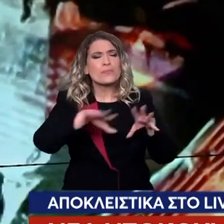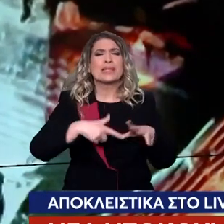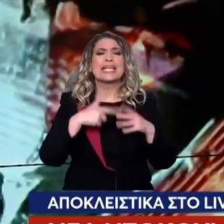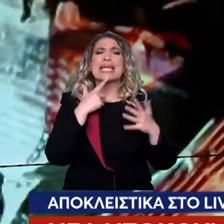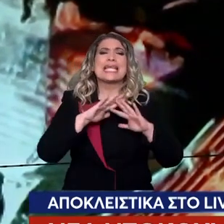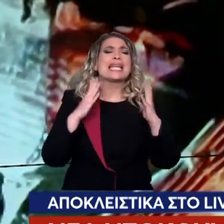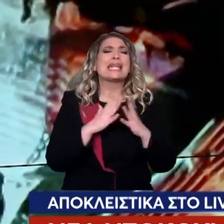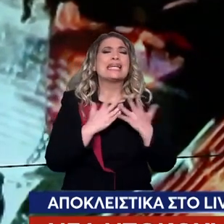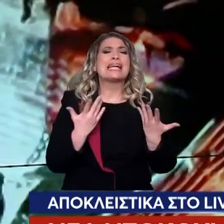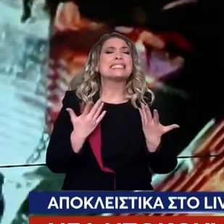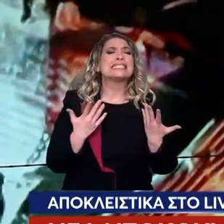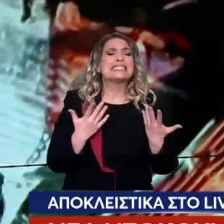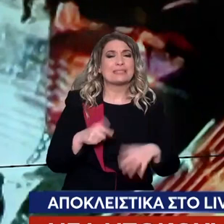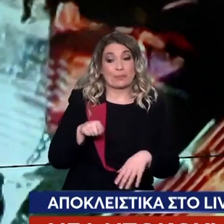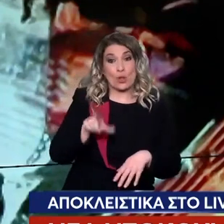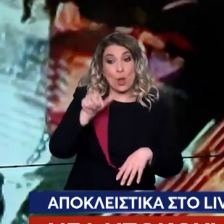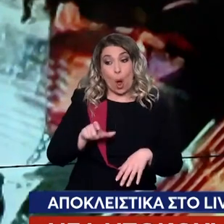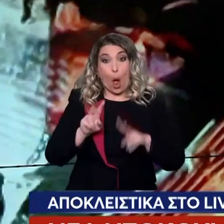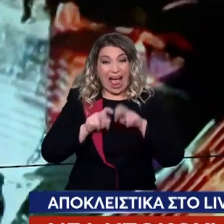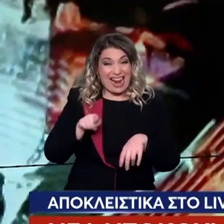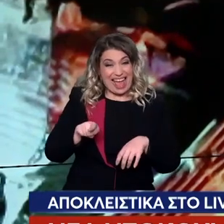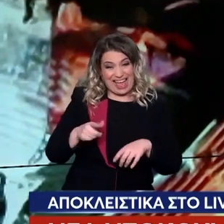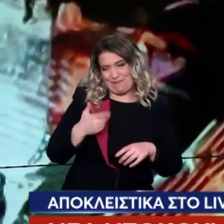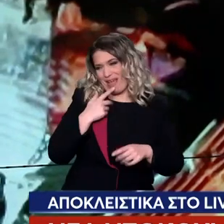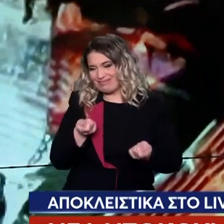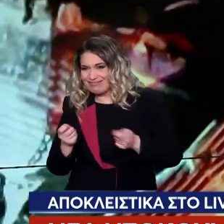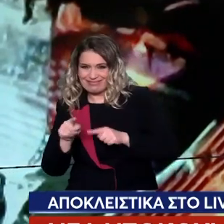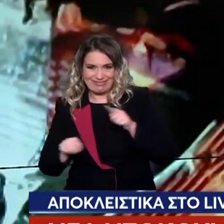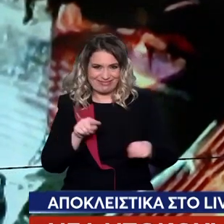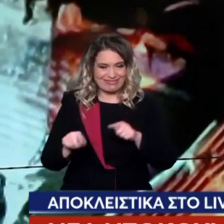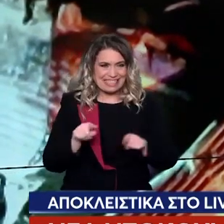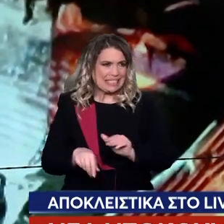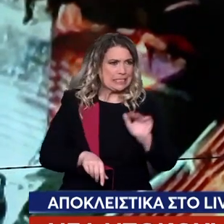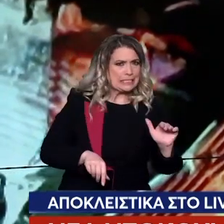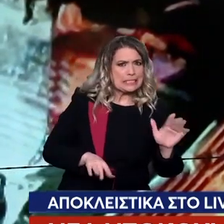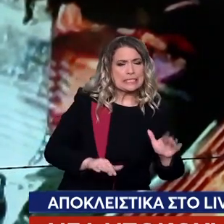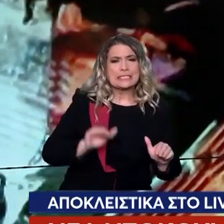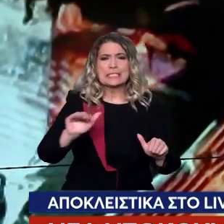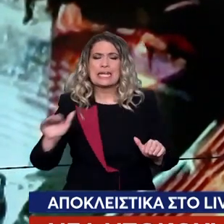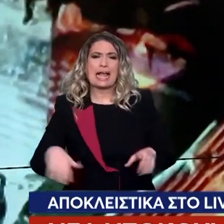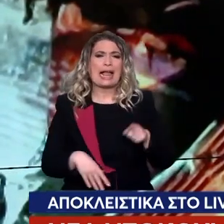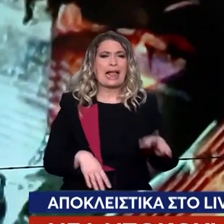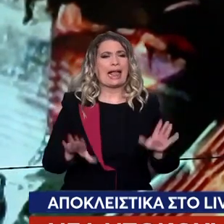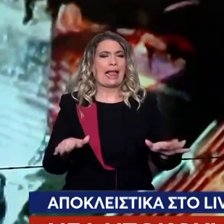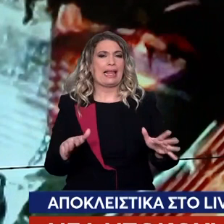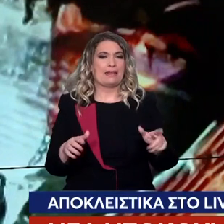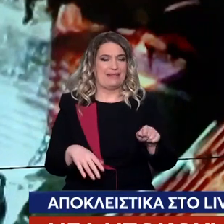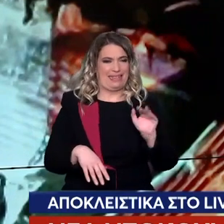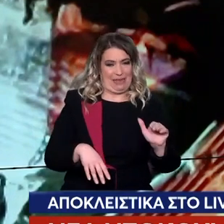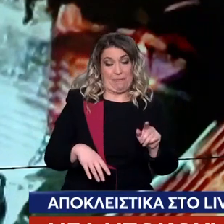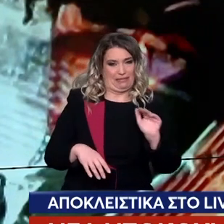από αυτούς που ήταν στον ίδιο χώρο που αυτός προσπαθούσε να συντονίσει τα τρένα να κάνουν χαβαλέ και να τους λέει σταματήστε